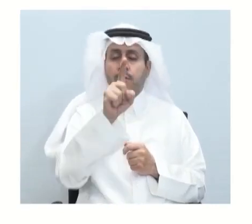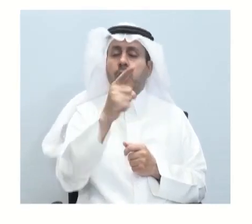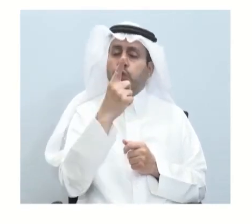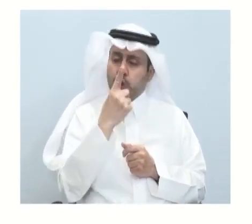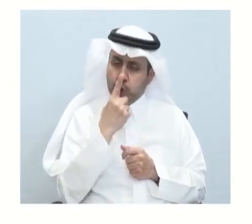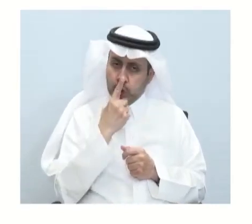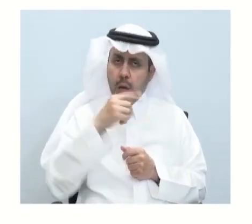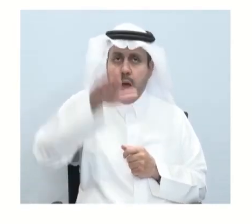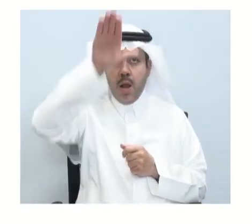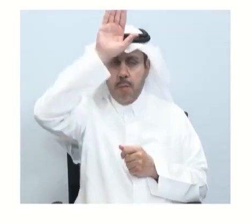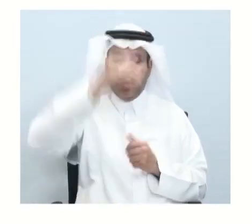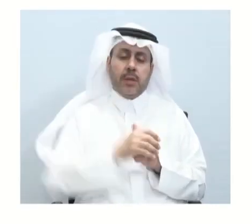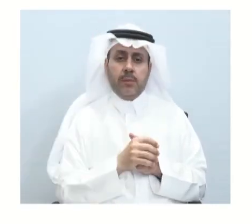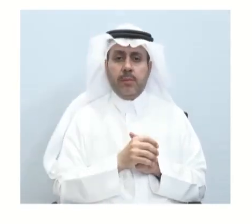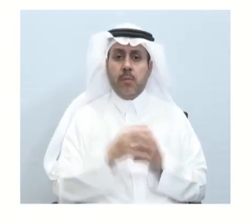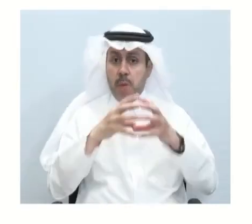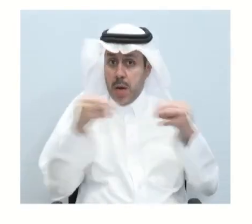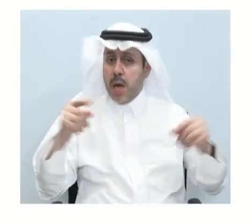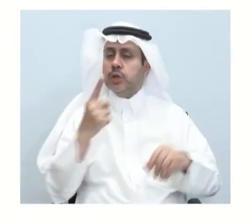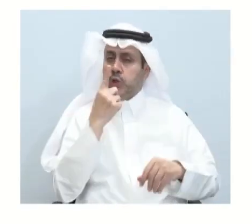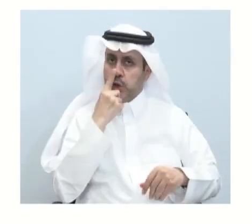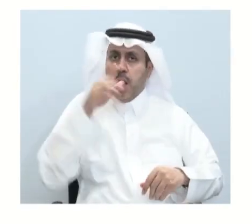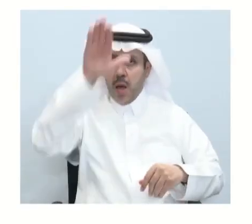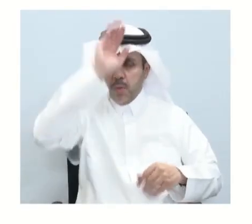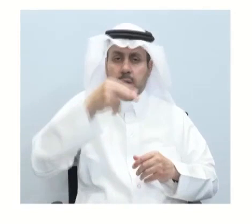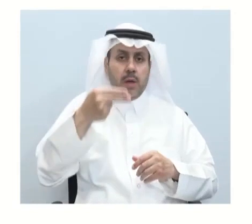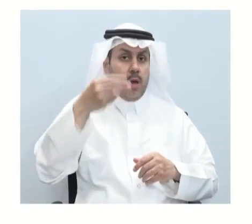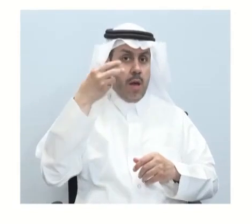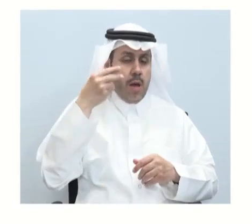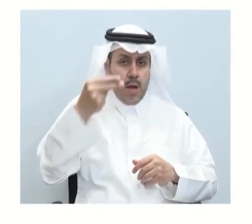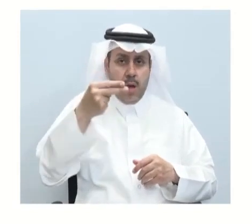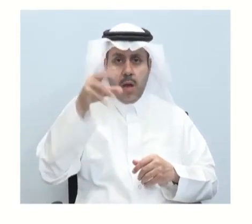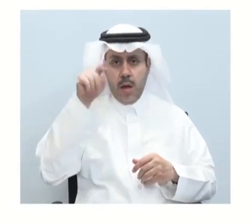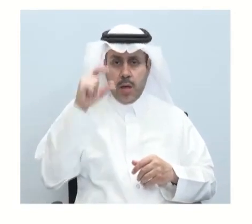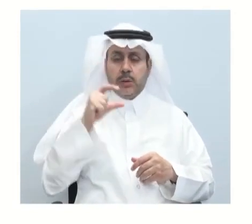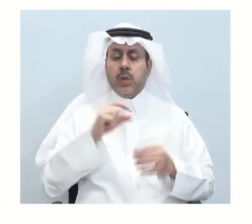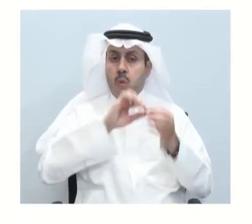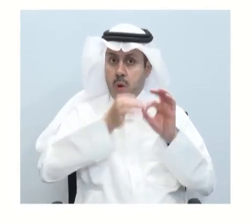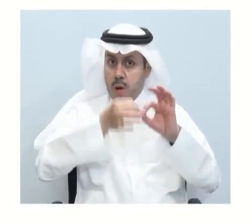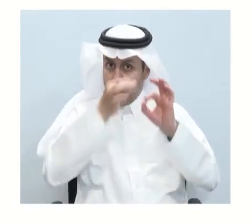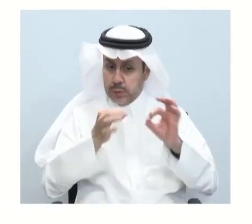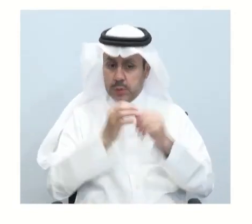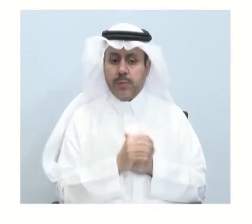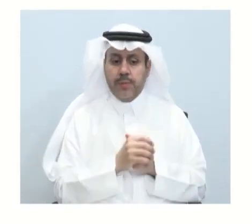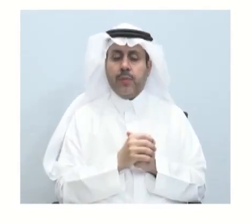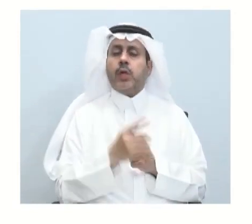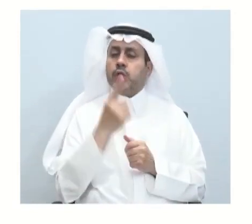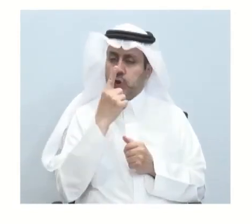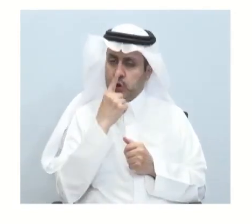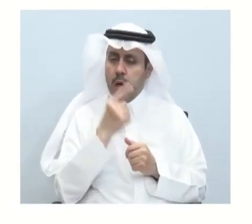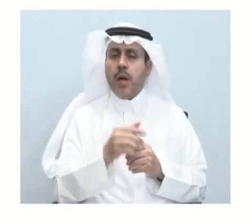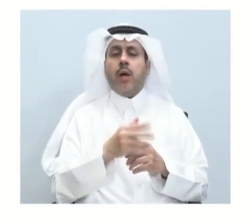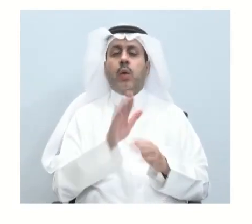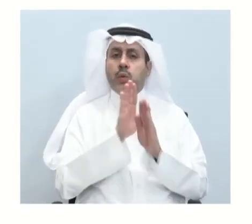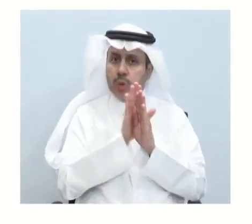للامام هذا في جانب اللغه عاهده وعاق عليه وبذل العهد على الطاعه والنصره